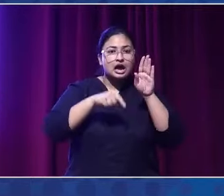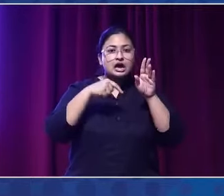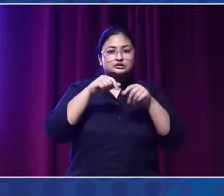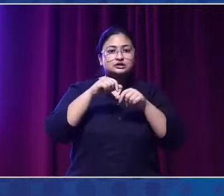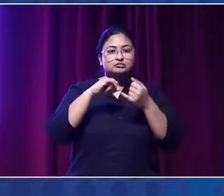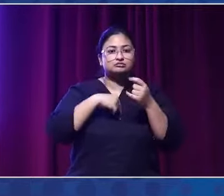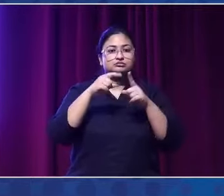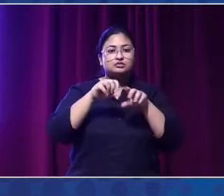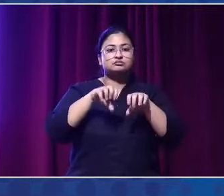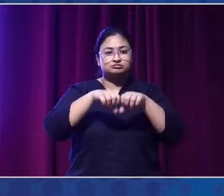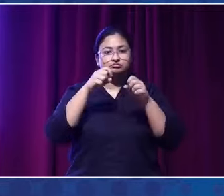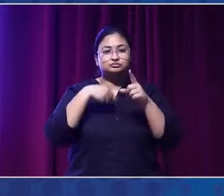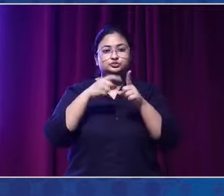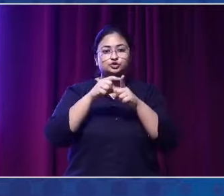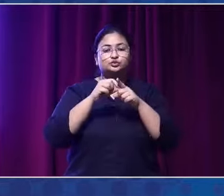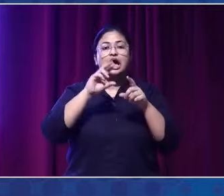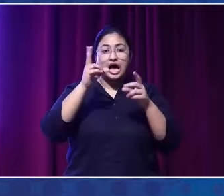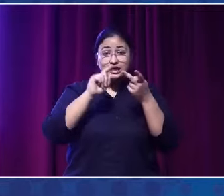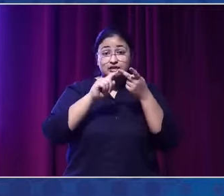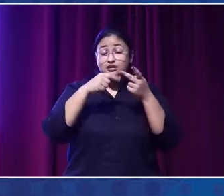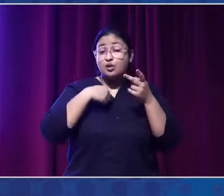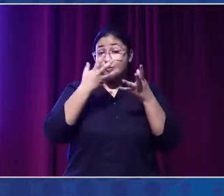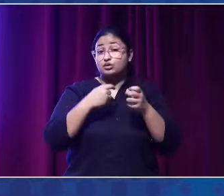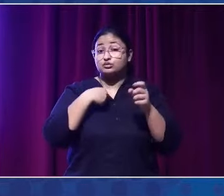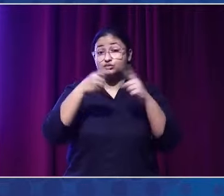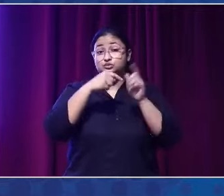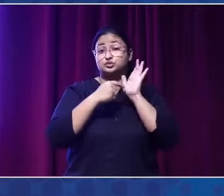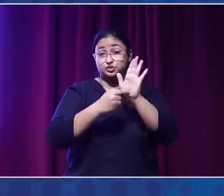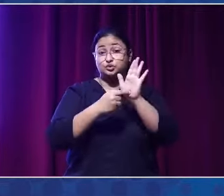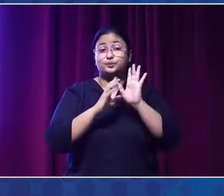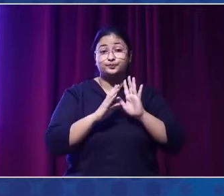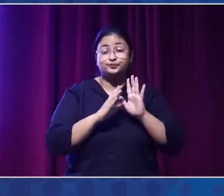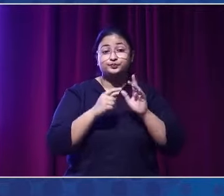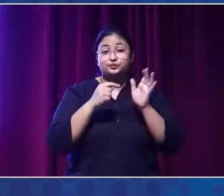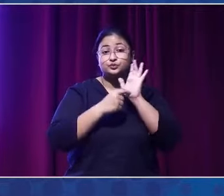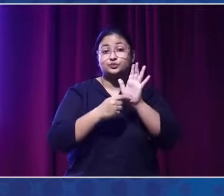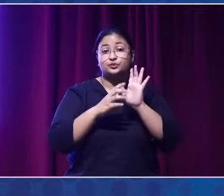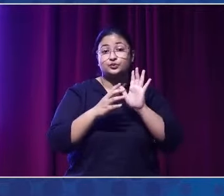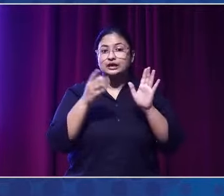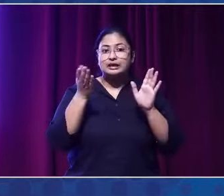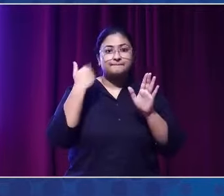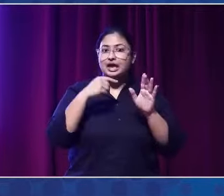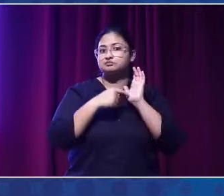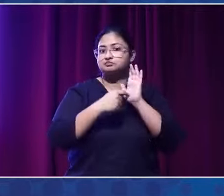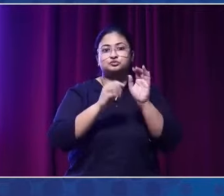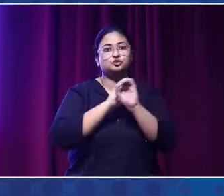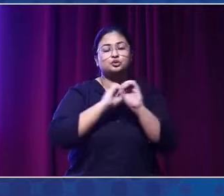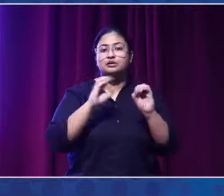नाउ अनदर थिंग विच आई वांट टू शो यू विच इज अगेन ए मैटर ऑफ प्राइड फॉर अस दिस वी हैव नॉट शोन एवर बिफोर